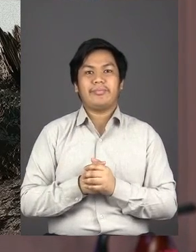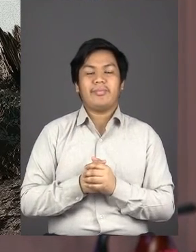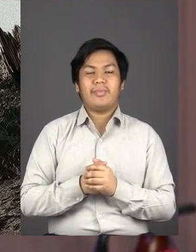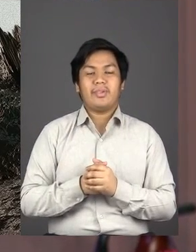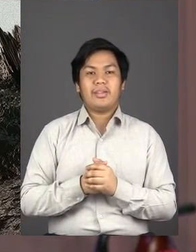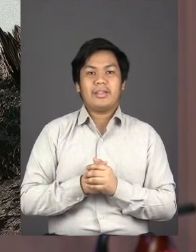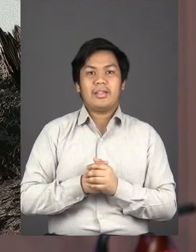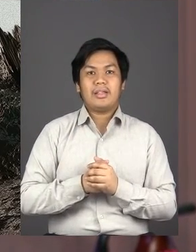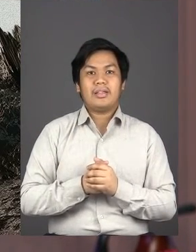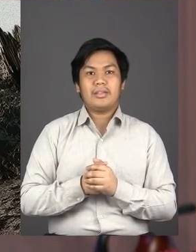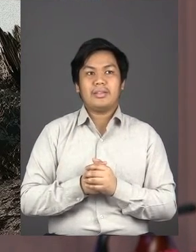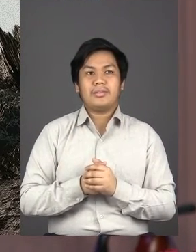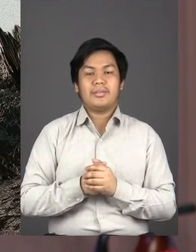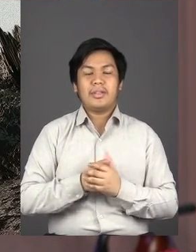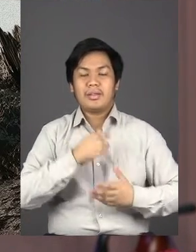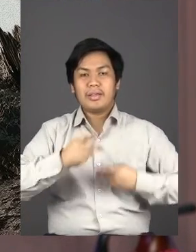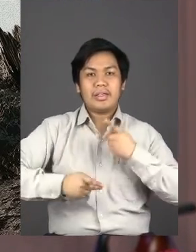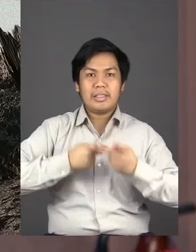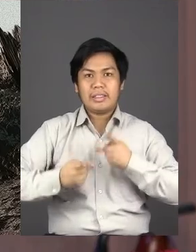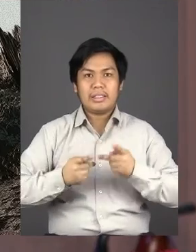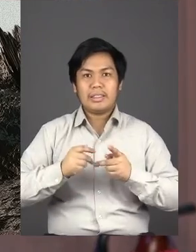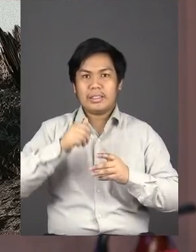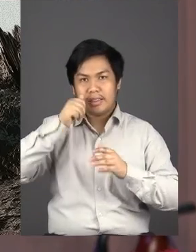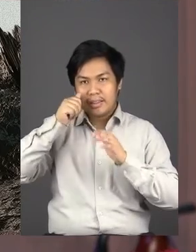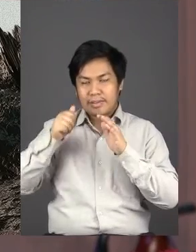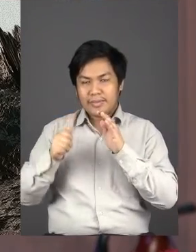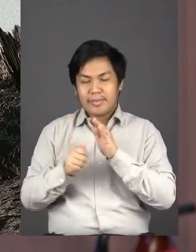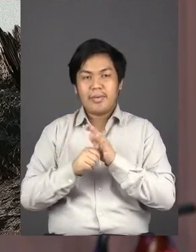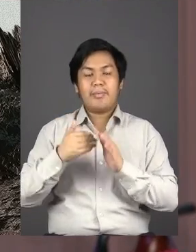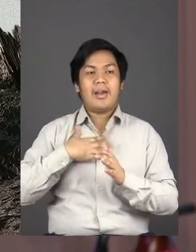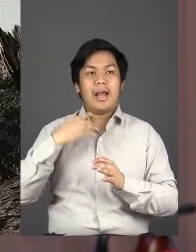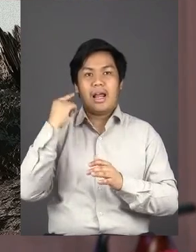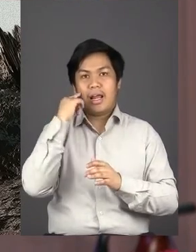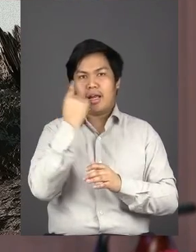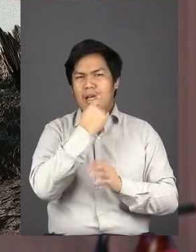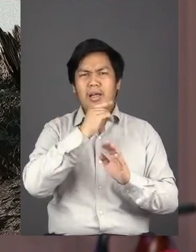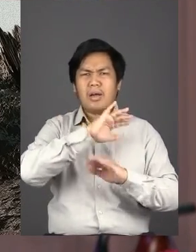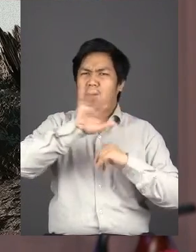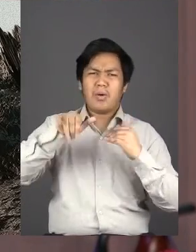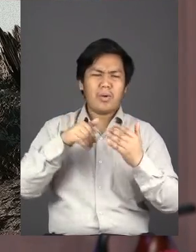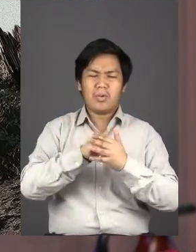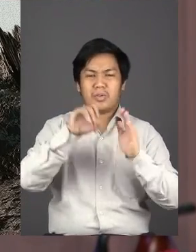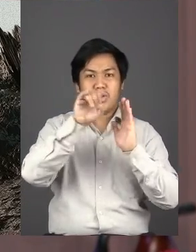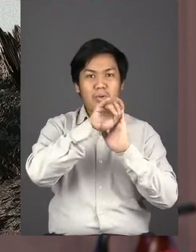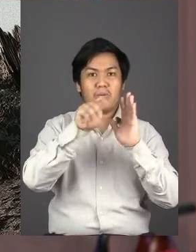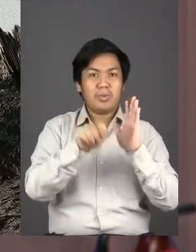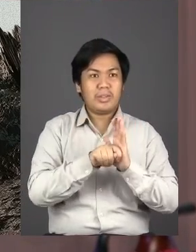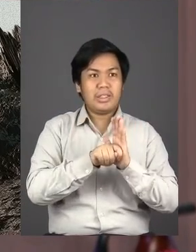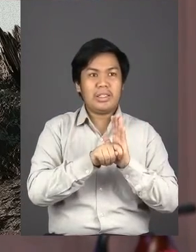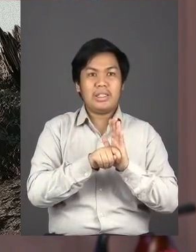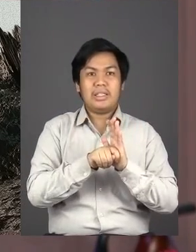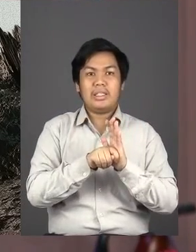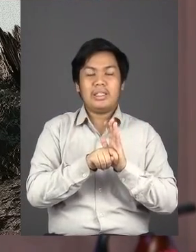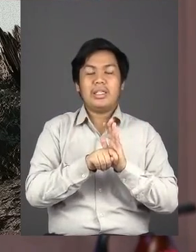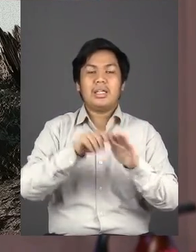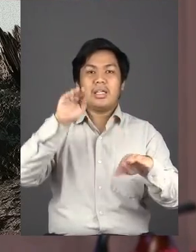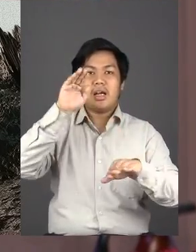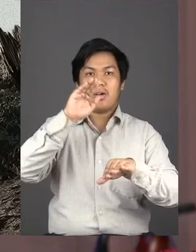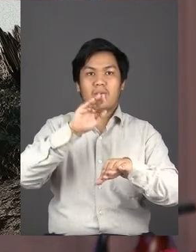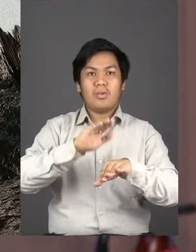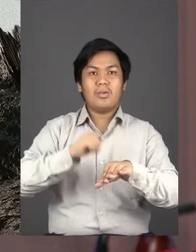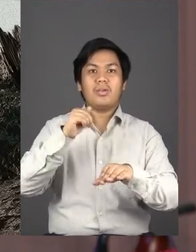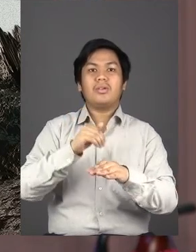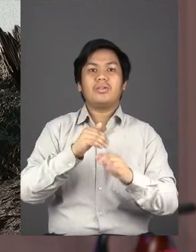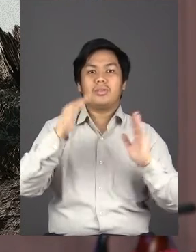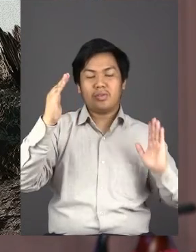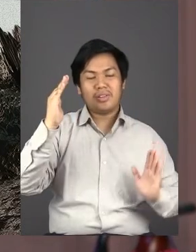is hidden from my eyes. Siguro yung mga kaisipan ng lahat ng Old Testament scriptures na yun, na panawagan na lumapit sa